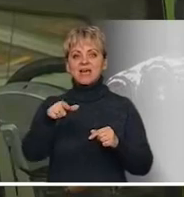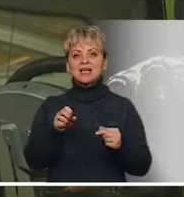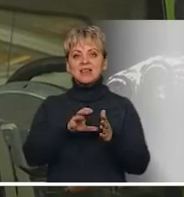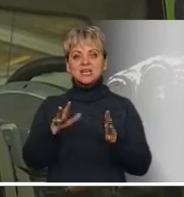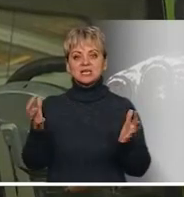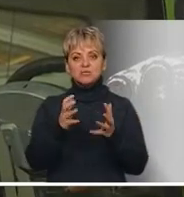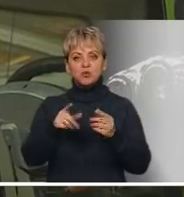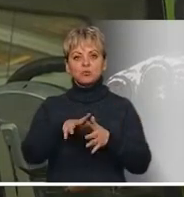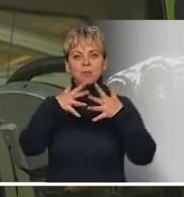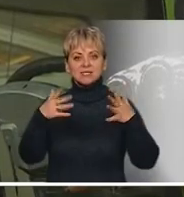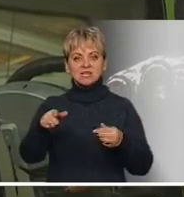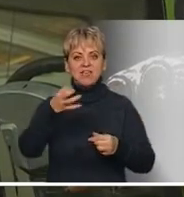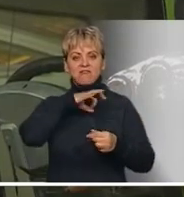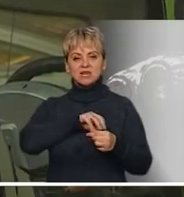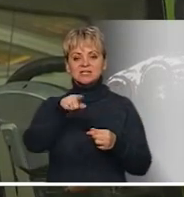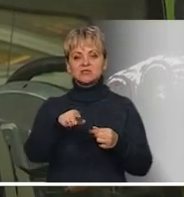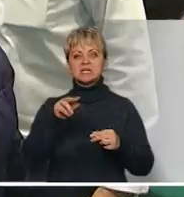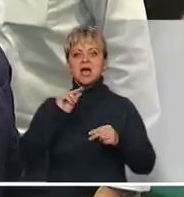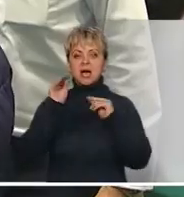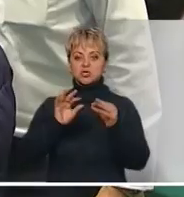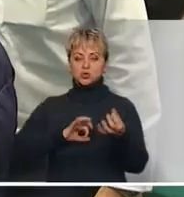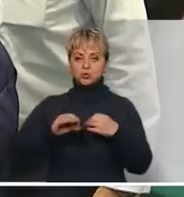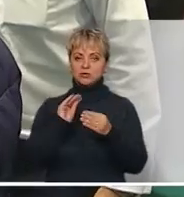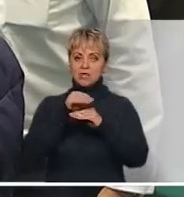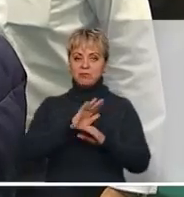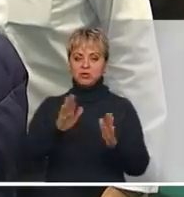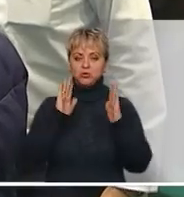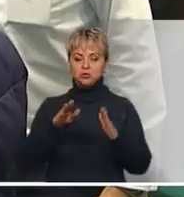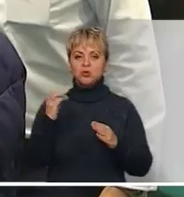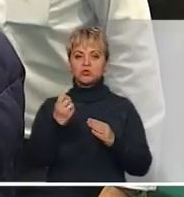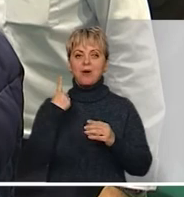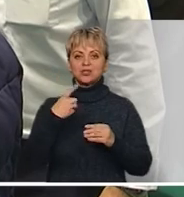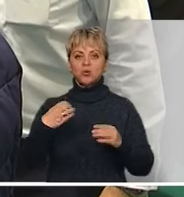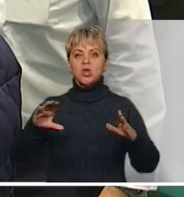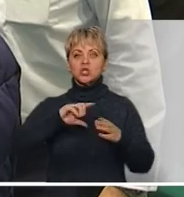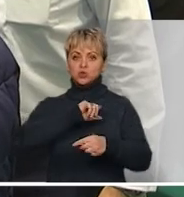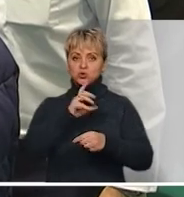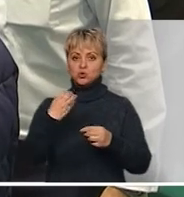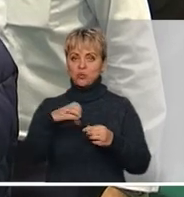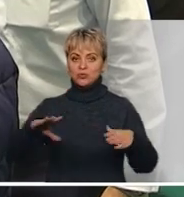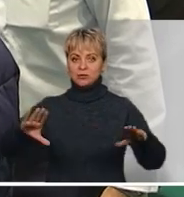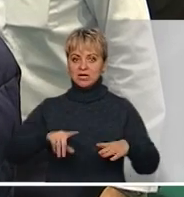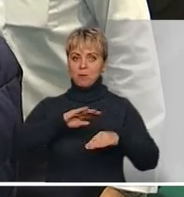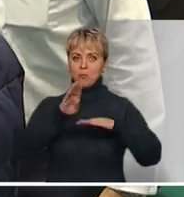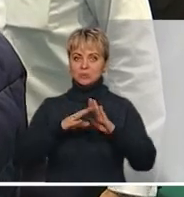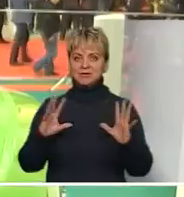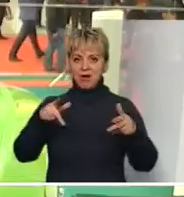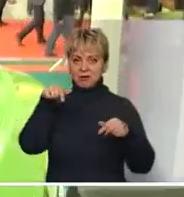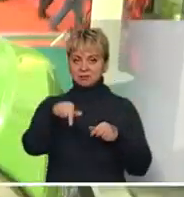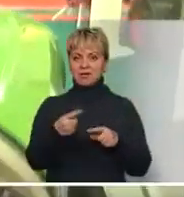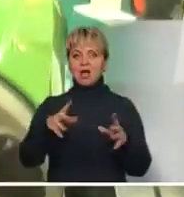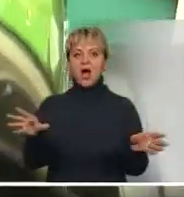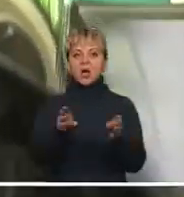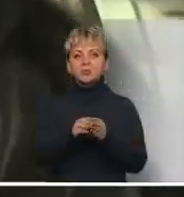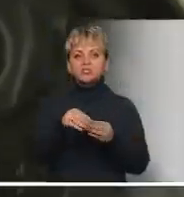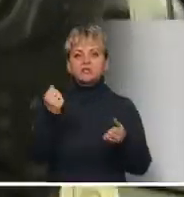век энергосбережения и максимальной эффективности конструкторы добавили не только еще одну сотню лошадиных сил под капот трактора,